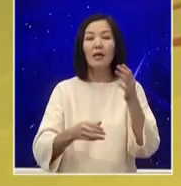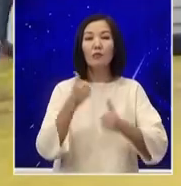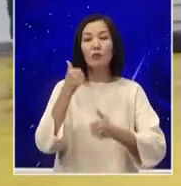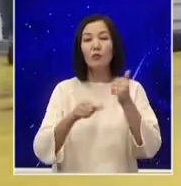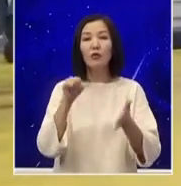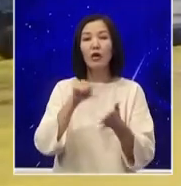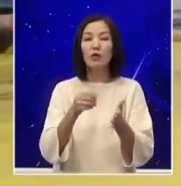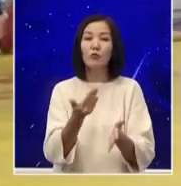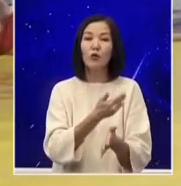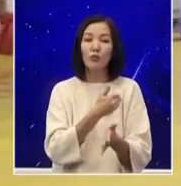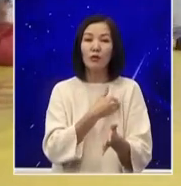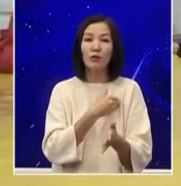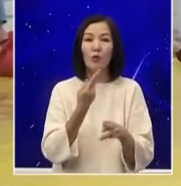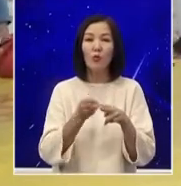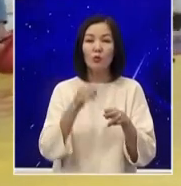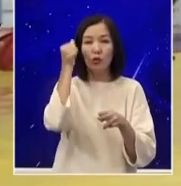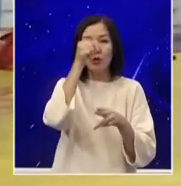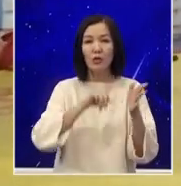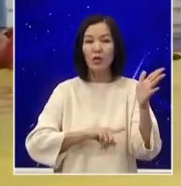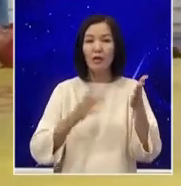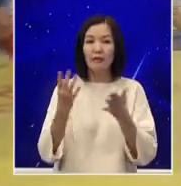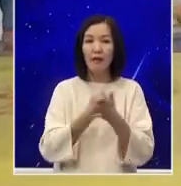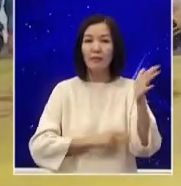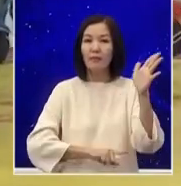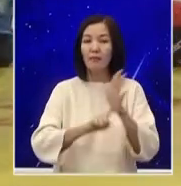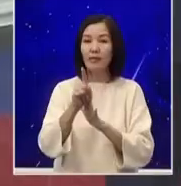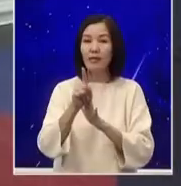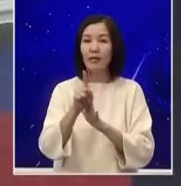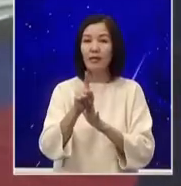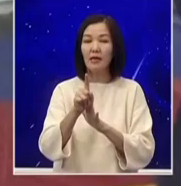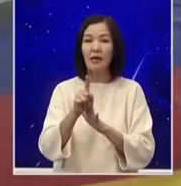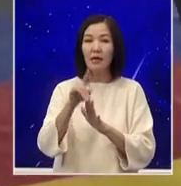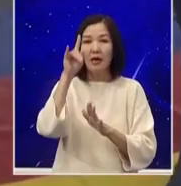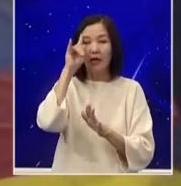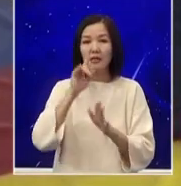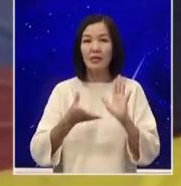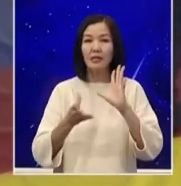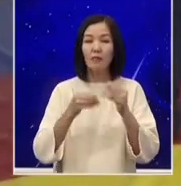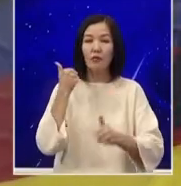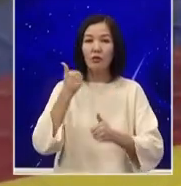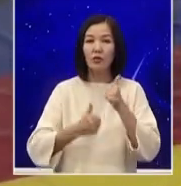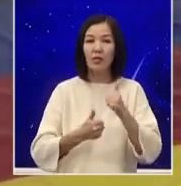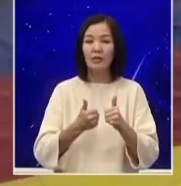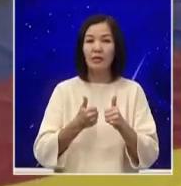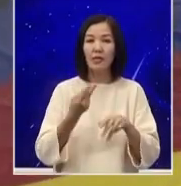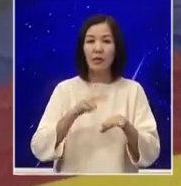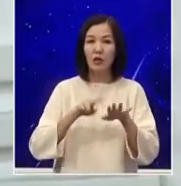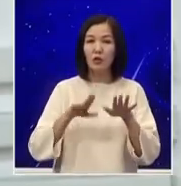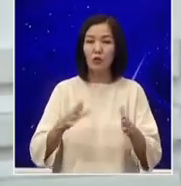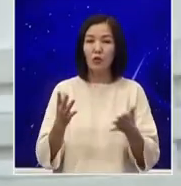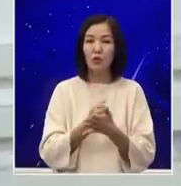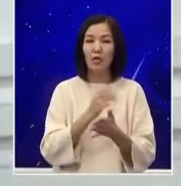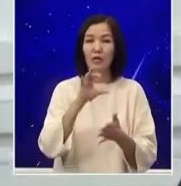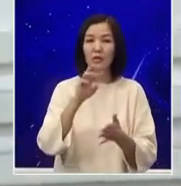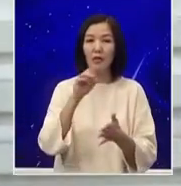үмітті. Ербол үшін осы жыл табысты басталды. Ел біріншілігінде күміс медальға ие болса, халықаралық жарыста жеңімпаз атанды. Самбодан